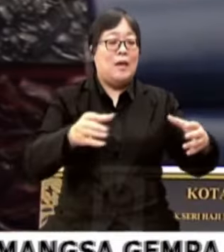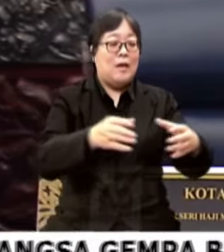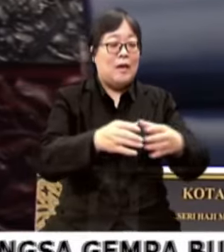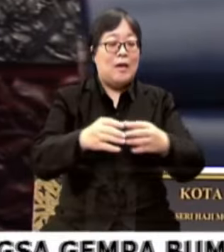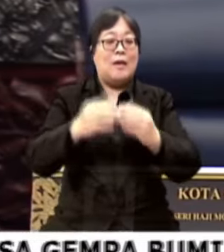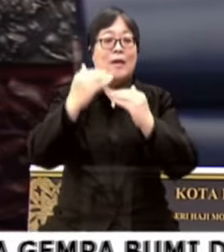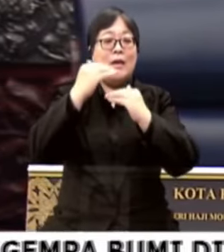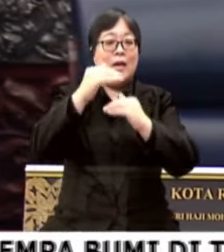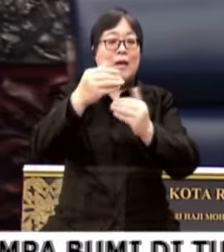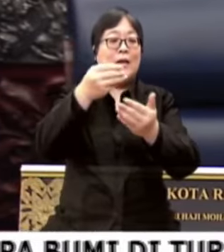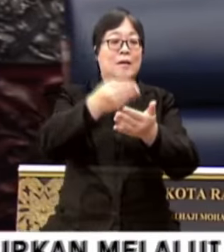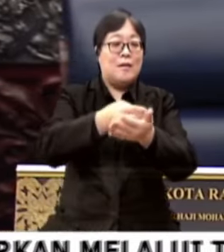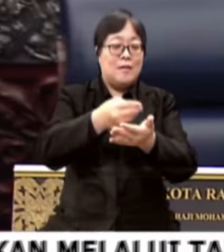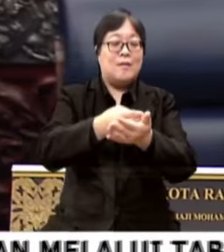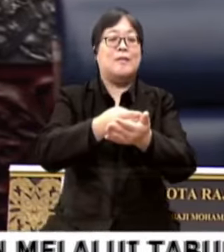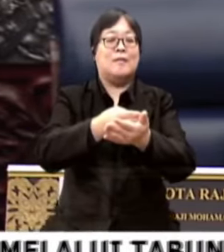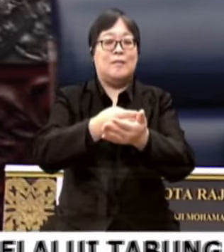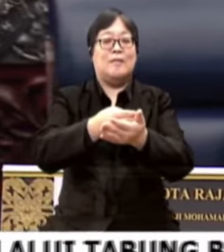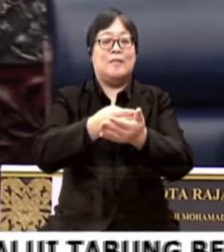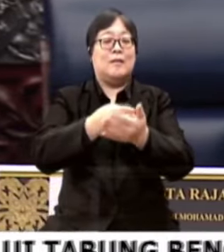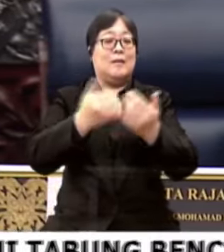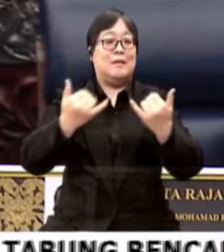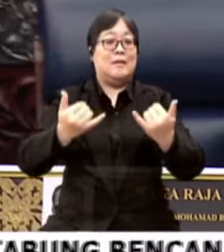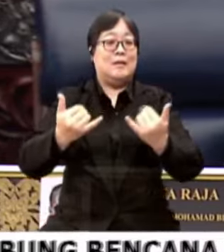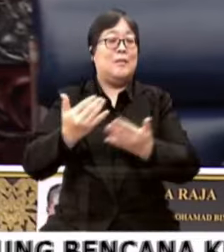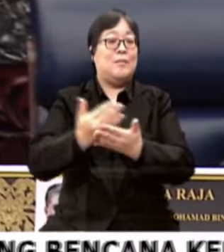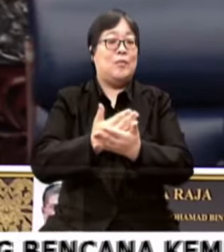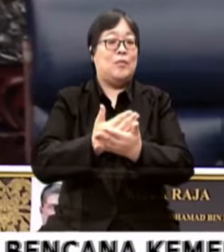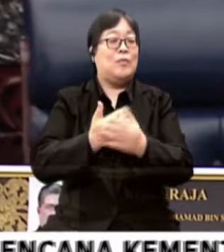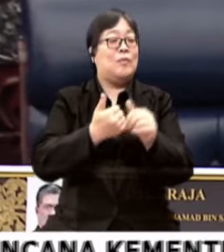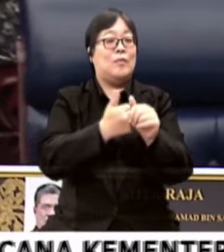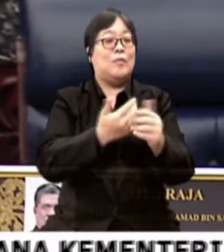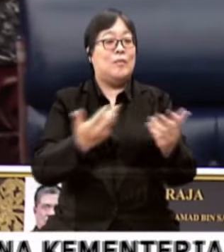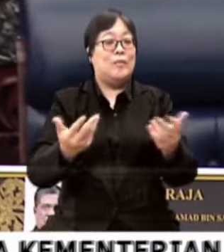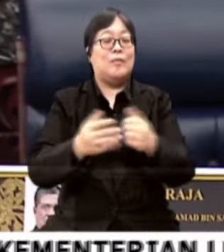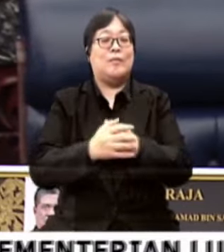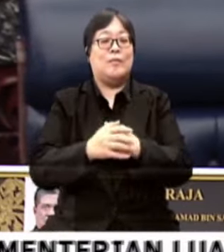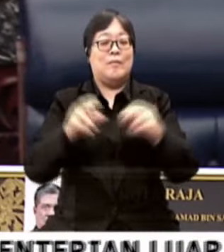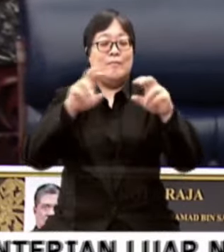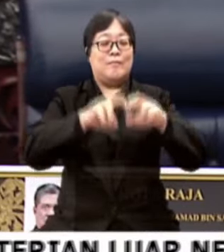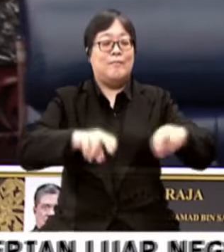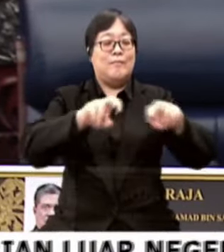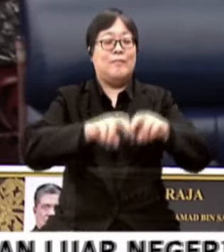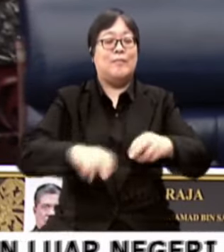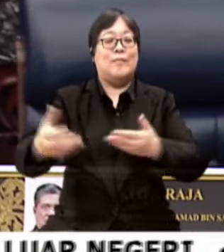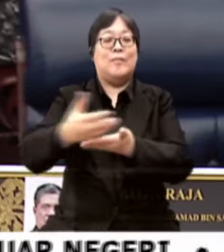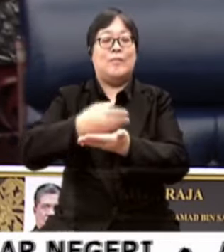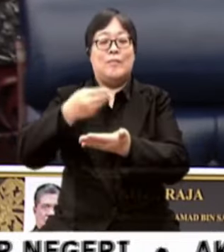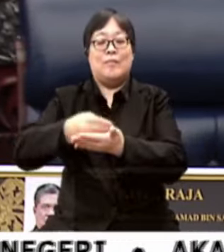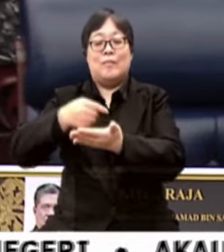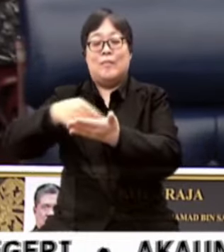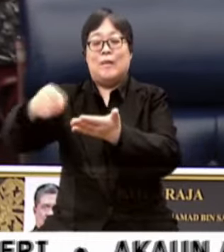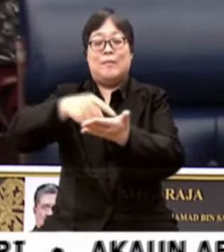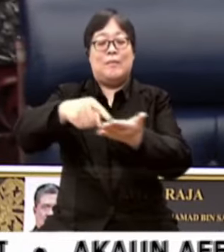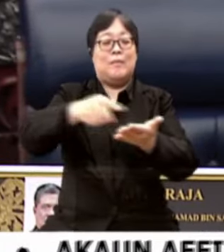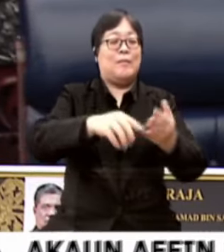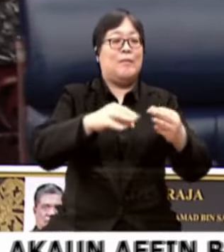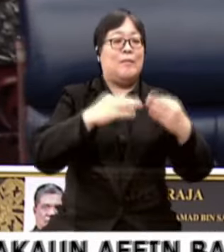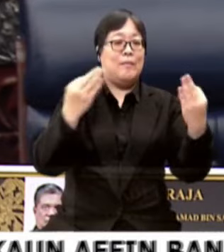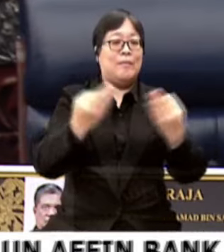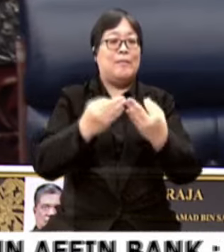pendapatan kategori kumpulan pendapat yang terkini adalah berdasarkan satu segi pendapatan perbelanjaan di rumah